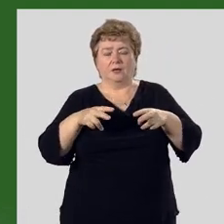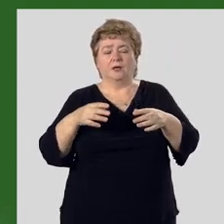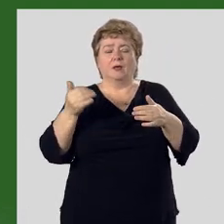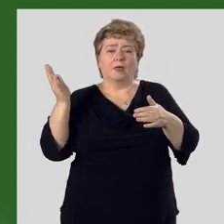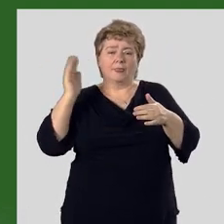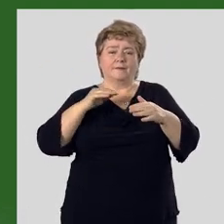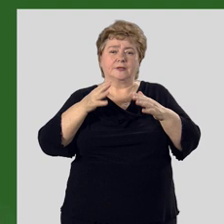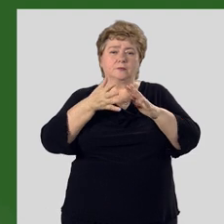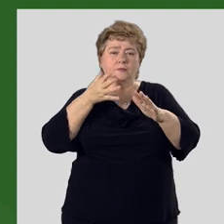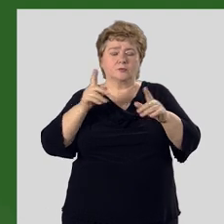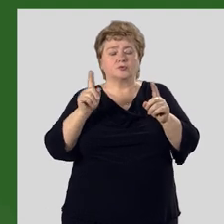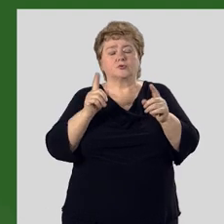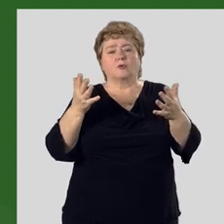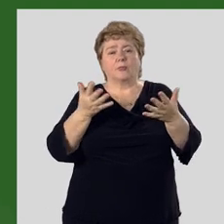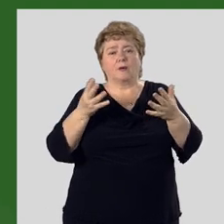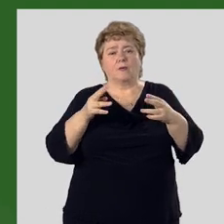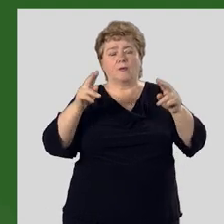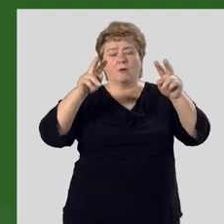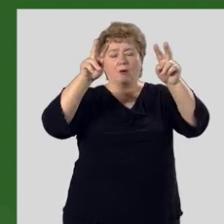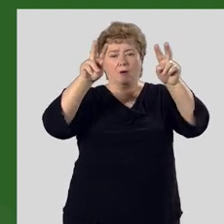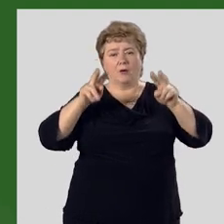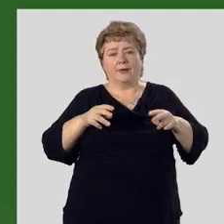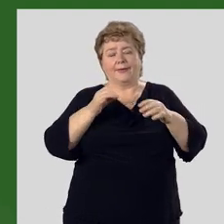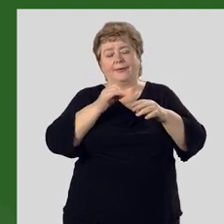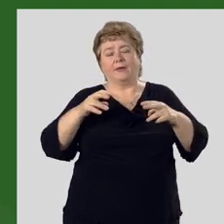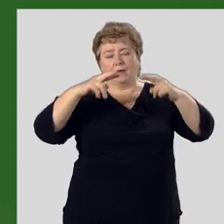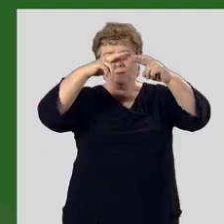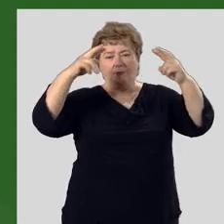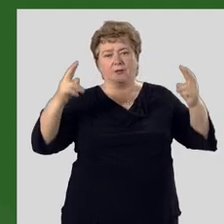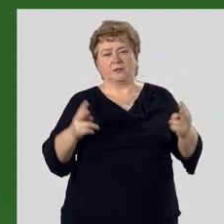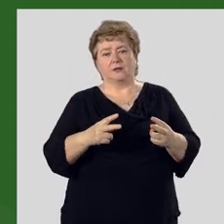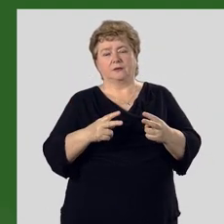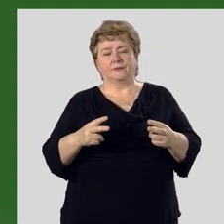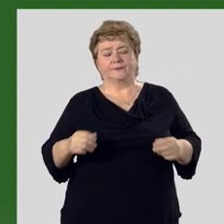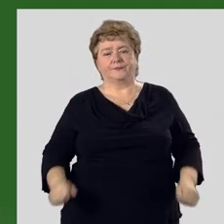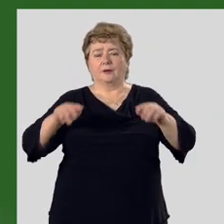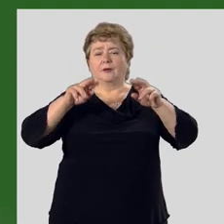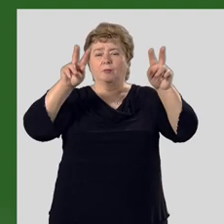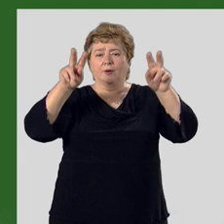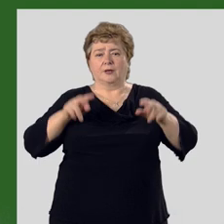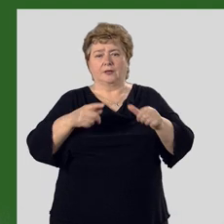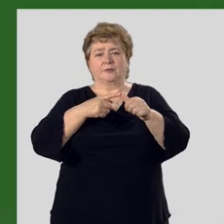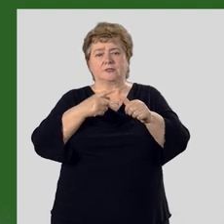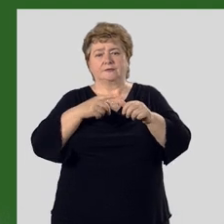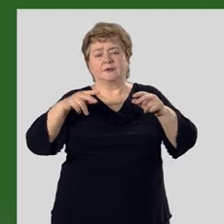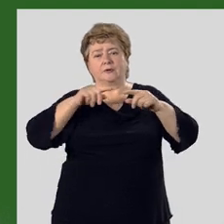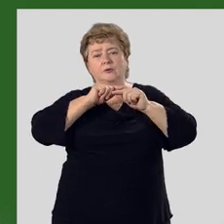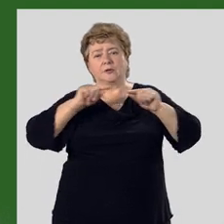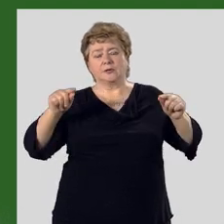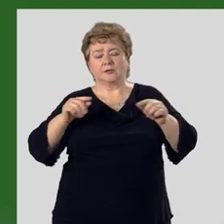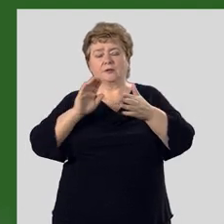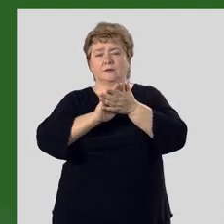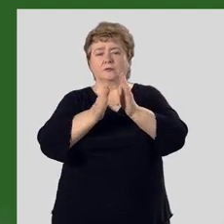Давайте разберемся, что такое параллели и меридианы. Параллелями называют